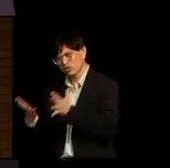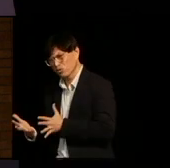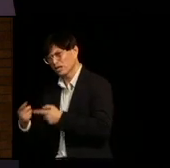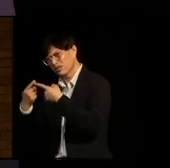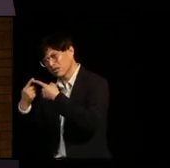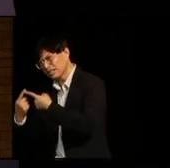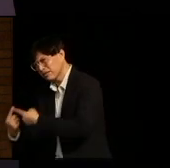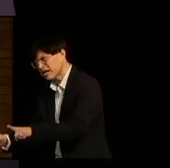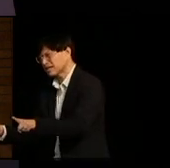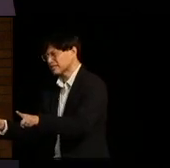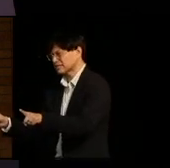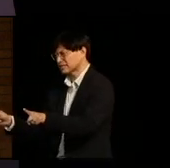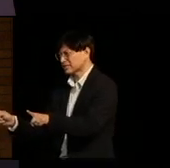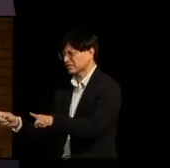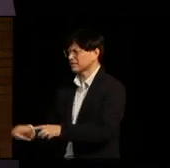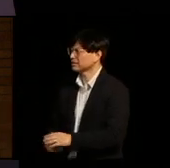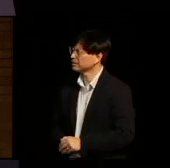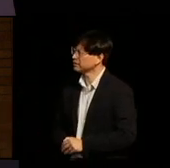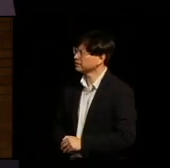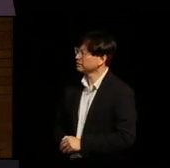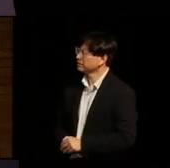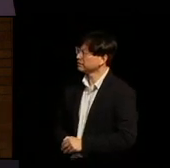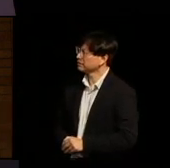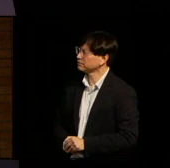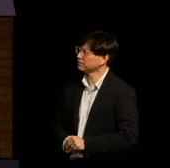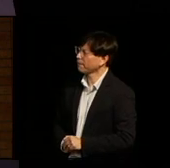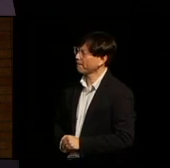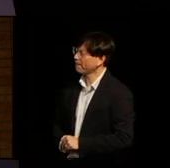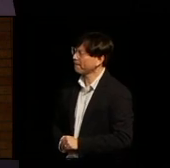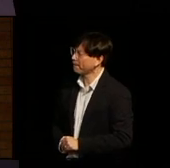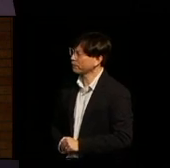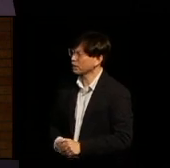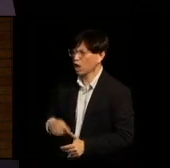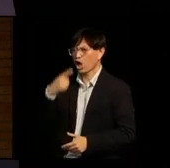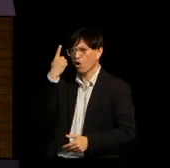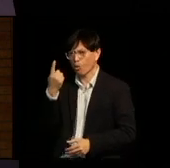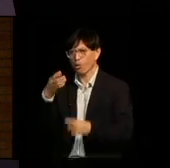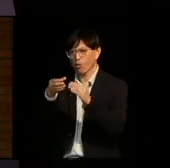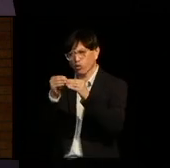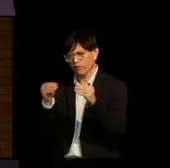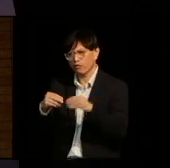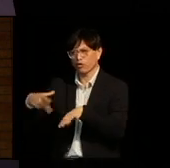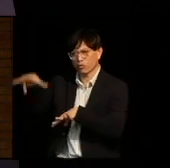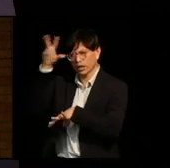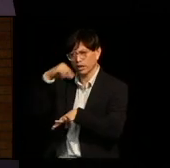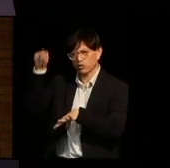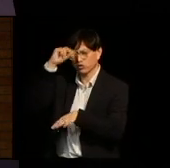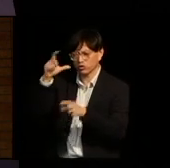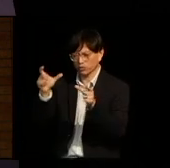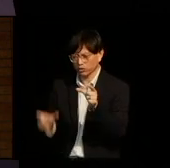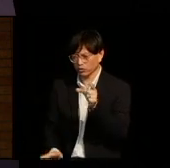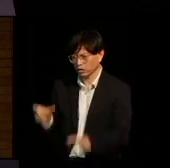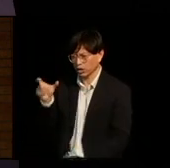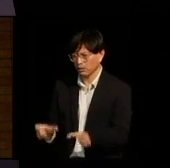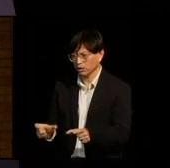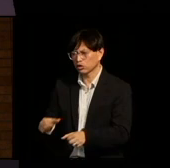forma di assistenzialismo e una forma di specialità in una forma invece di riconoscimento della persona con